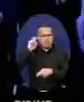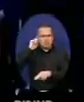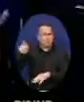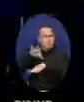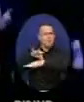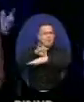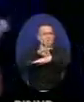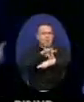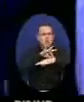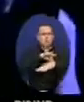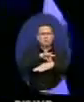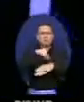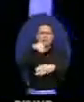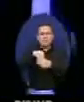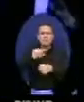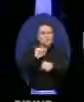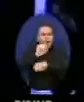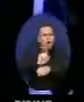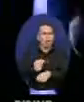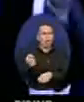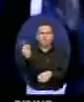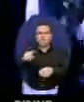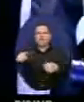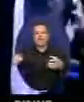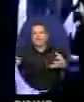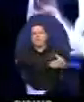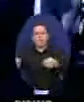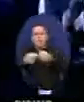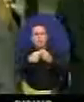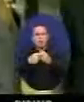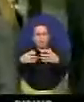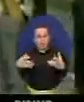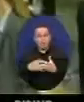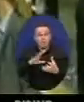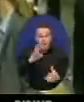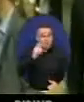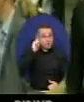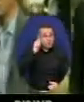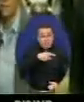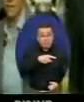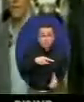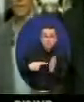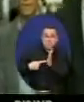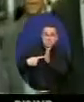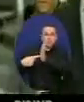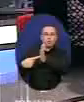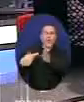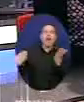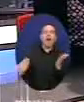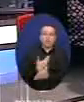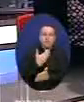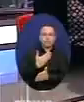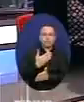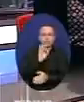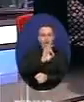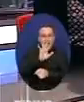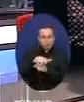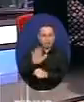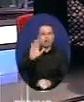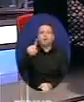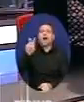מאוד במחאות ובתנועות החברתיות. האם נשים אכן מציגות מודל חדש של הנהגה והשפעה? שלום לעדי אלטשולר, מייסדת